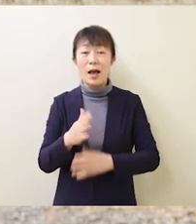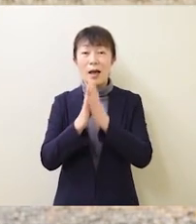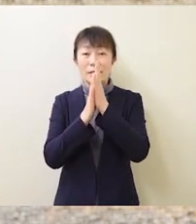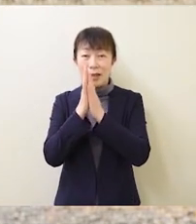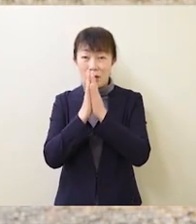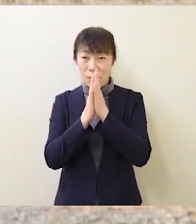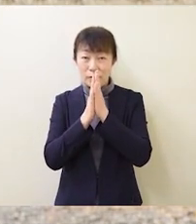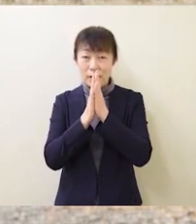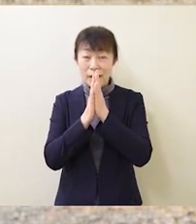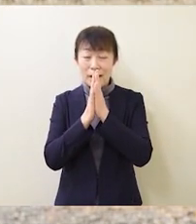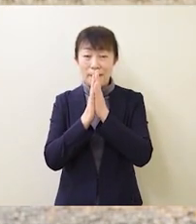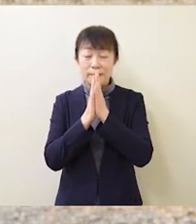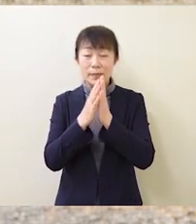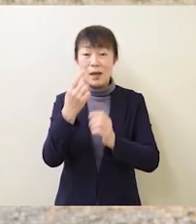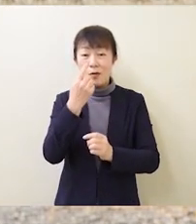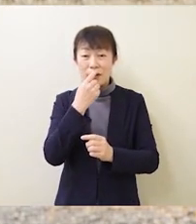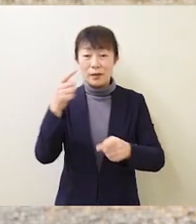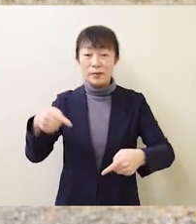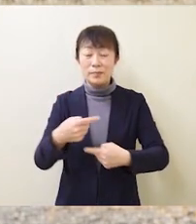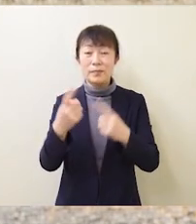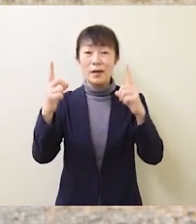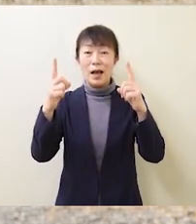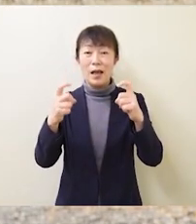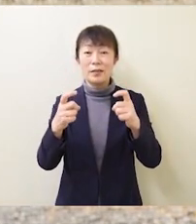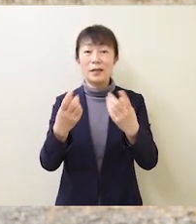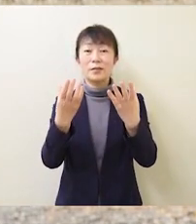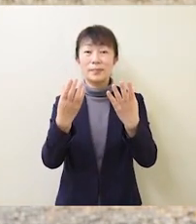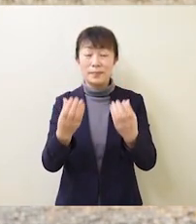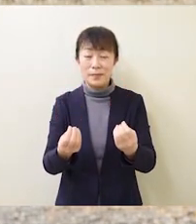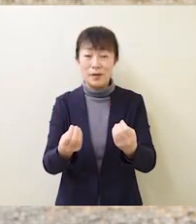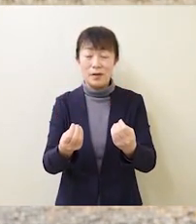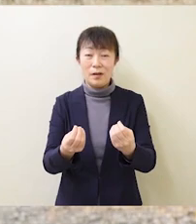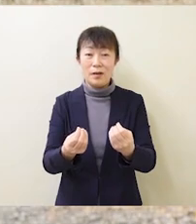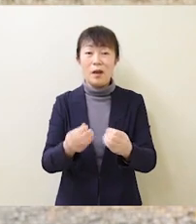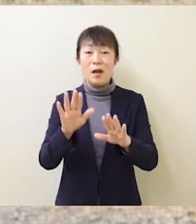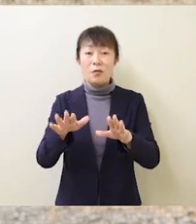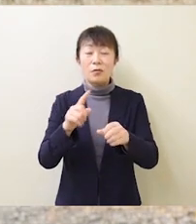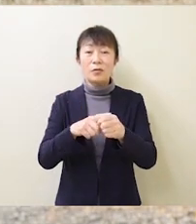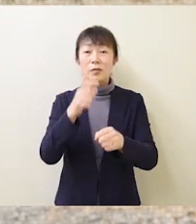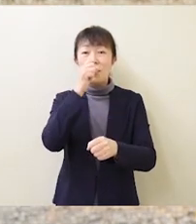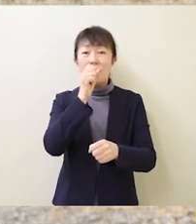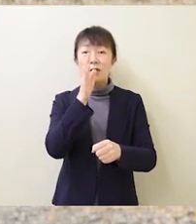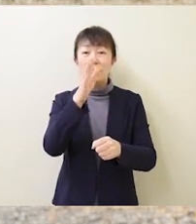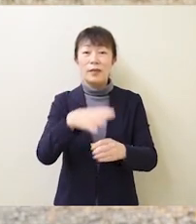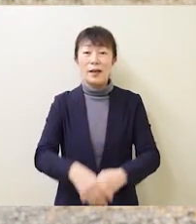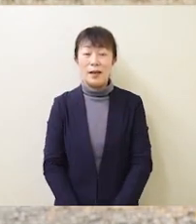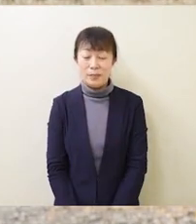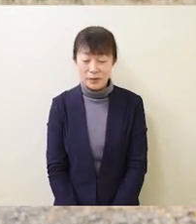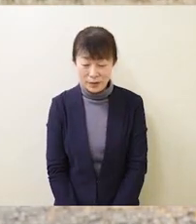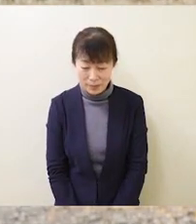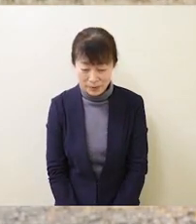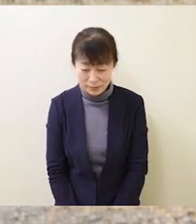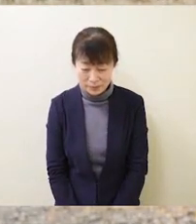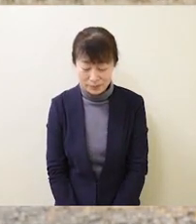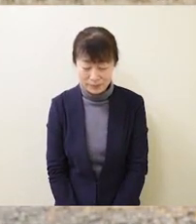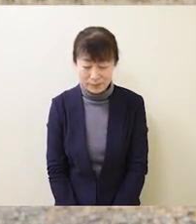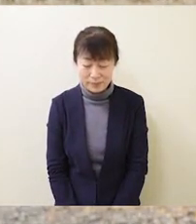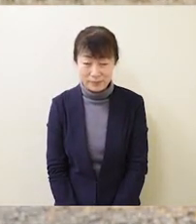祈念を申し上げ、私の年頭の挨拶とさせていただきます。今年もどうぞよろしくお願い申し上げます。